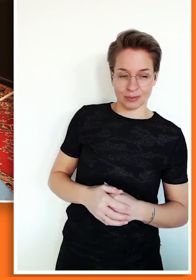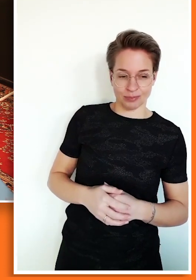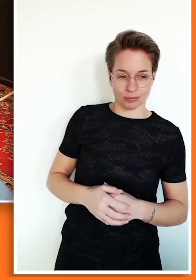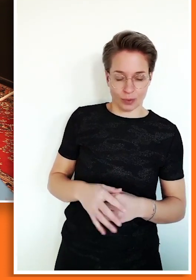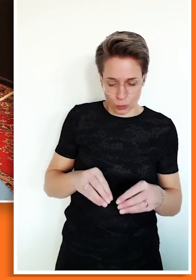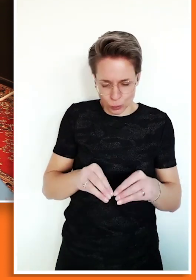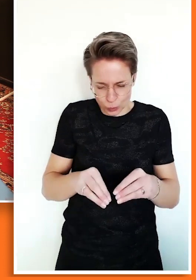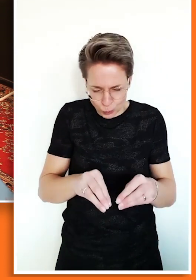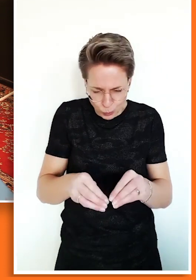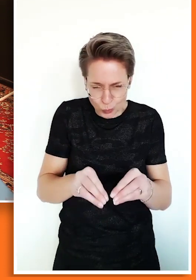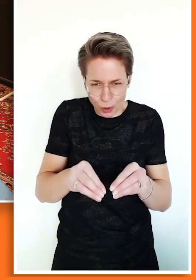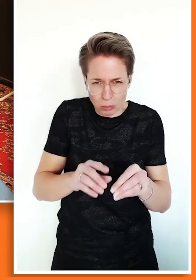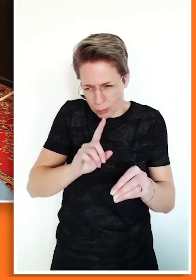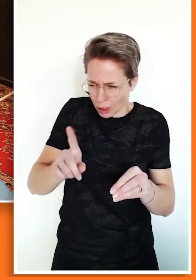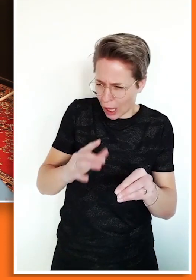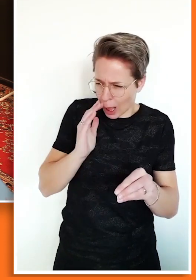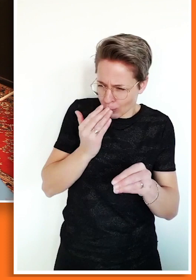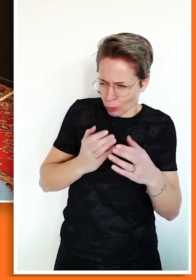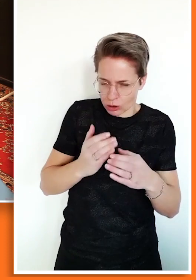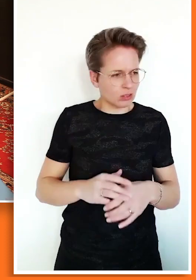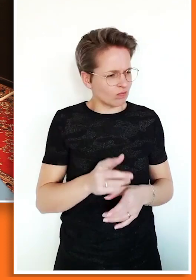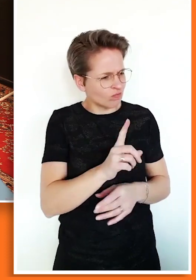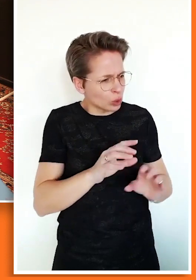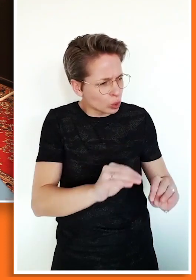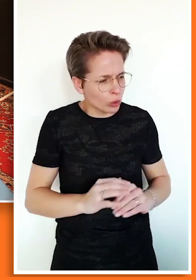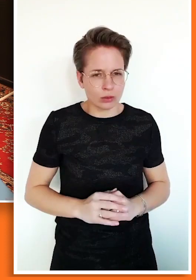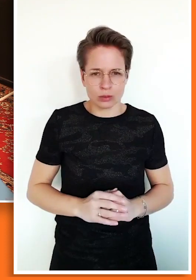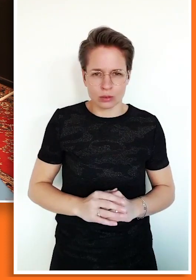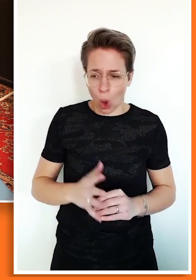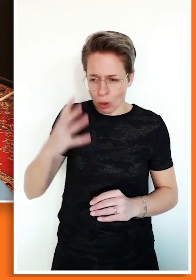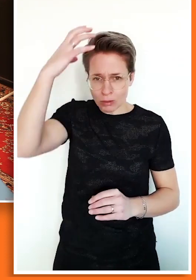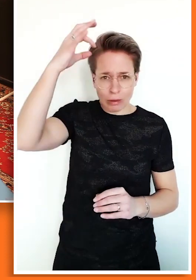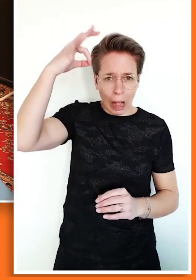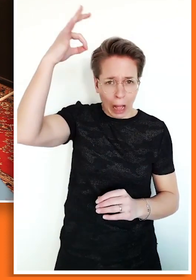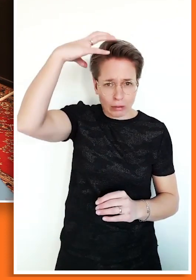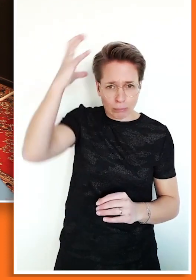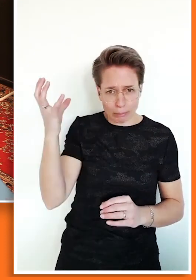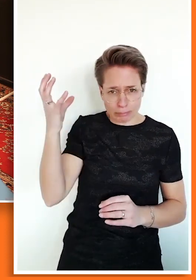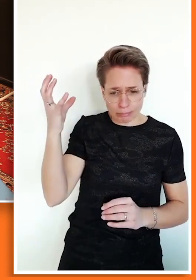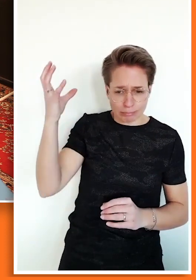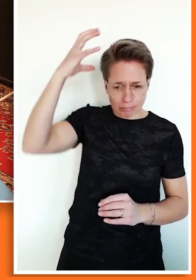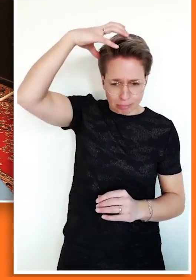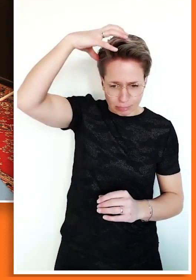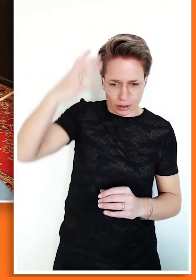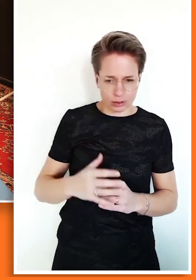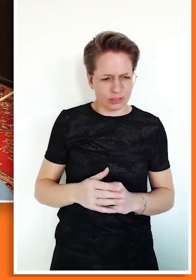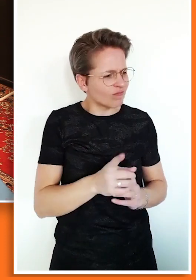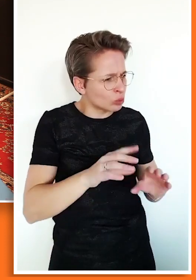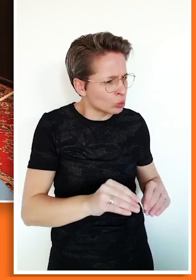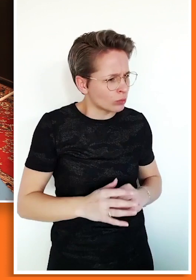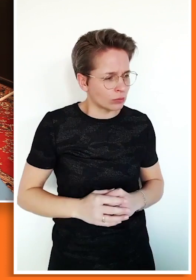Wat is dat alles? Geen geheime bos. Wow. Wat ben je aan het doen? Ik verlies mijn haren. Wat ben je aan het doen? Ja, nou, kom even